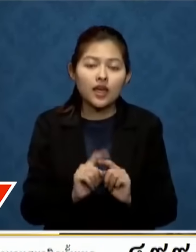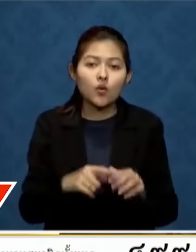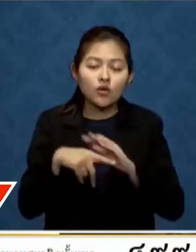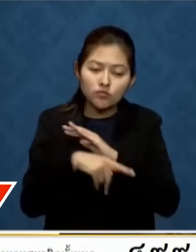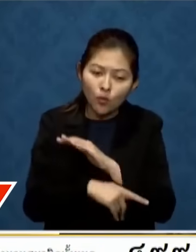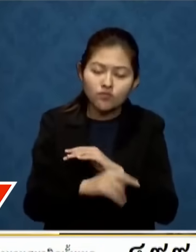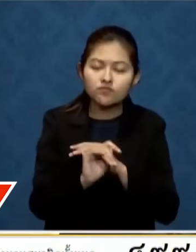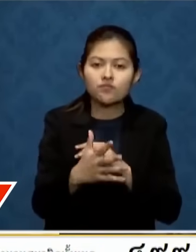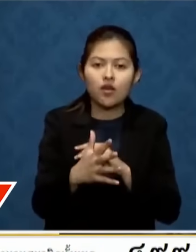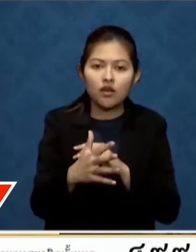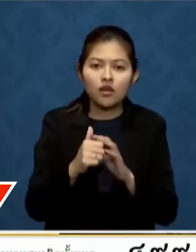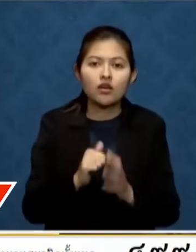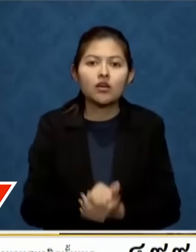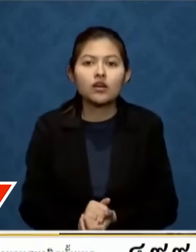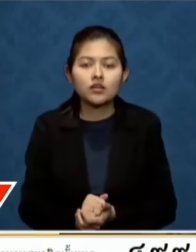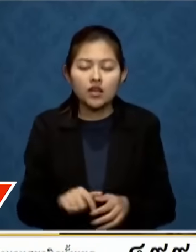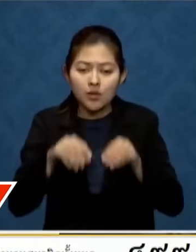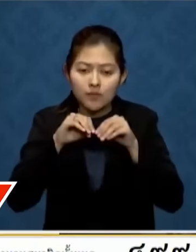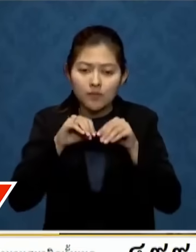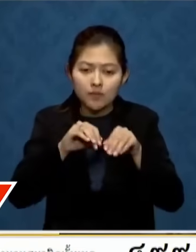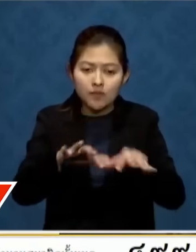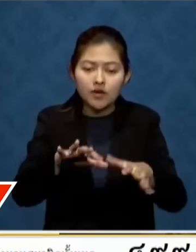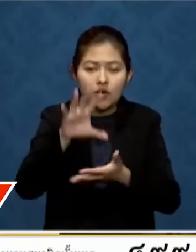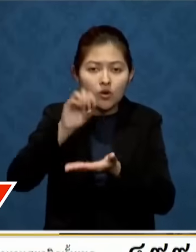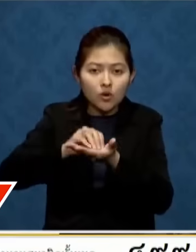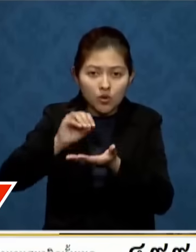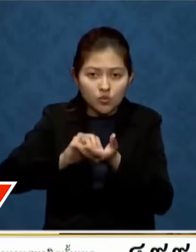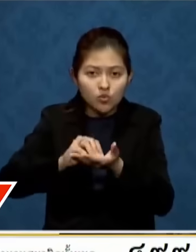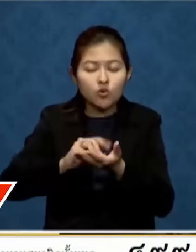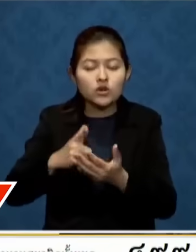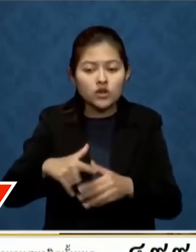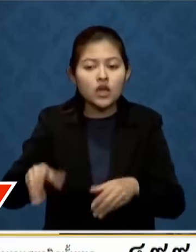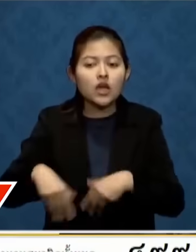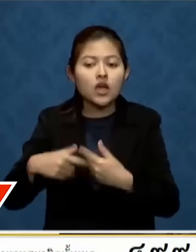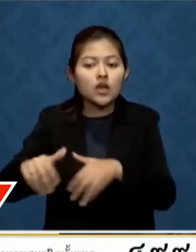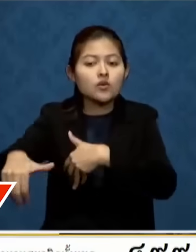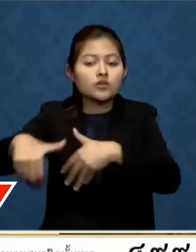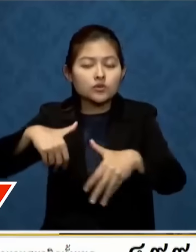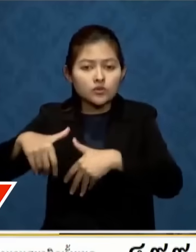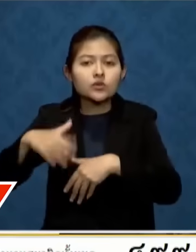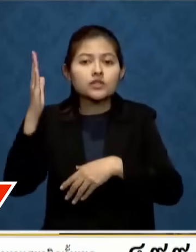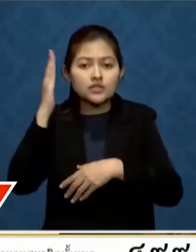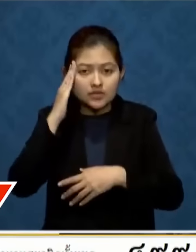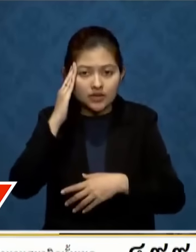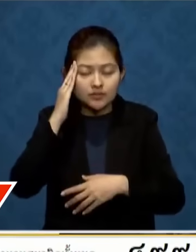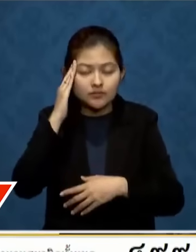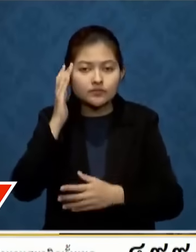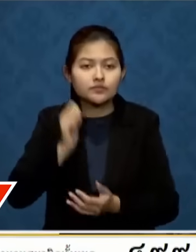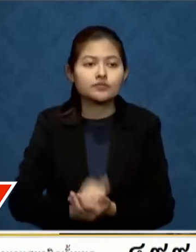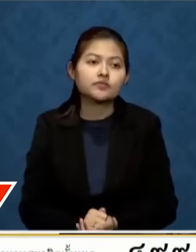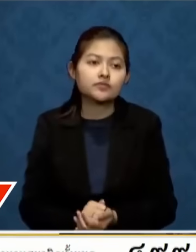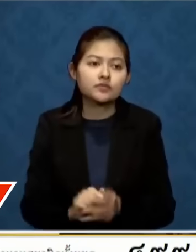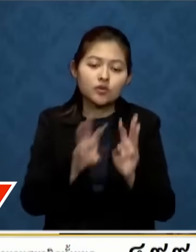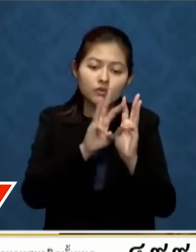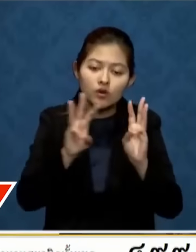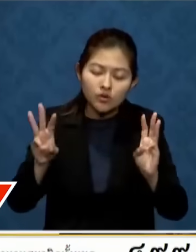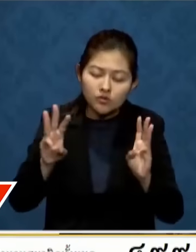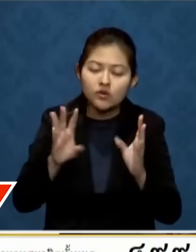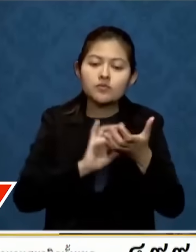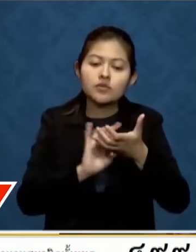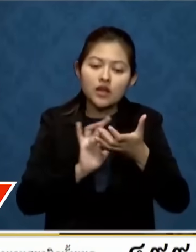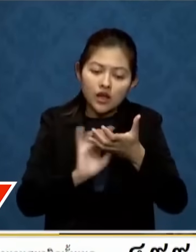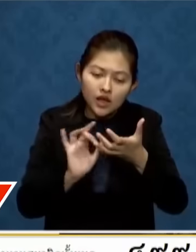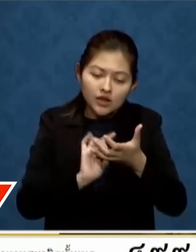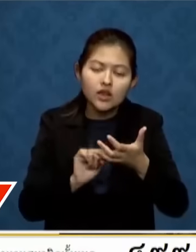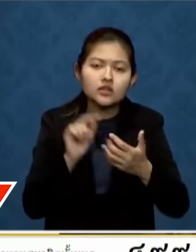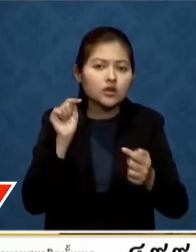ใสนะคะในการเผยแพร่ข้อมูลต่างๆที่จะให้ประชาชนได้ทราบเนี่ยในทราบดังสื่ออิเล็กทรอนิกส์สื่อสารสนเทศที่ประชาชน